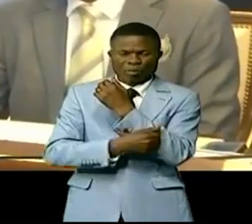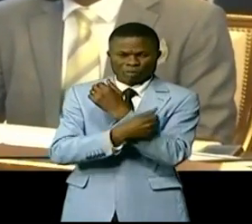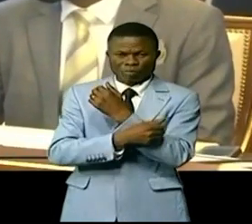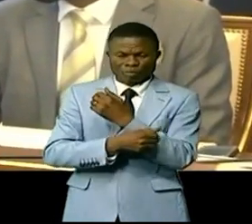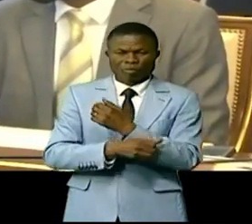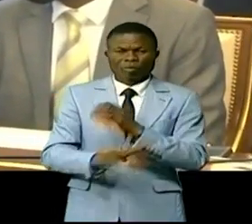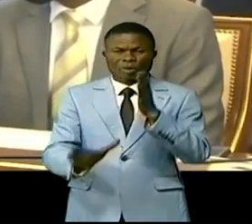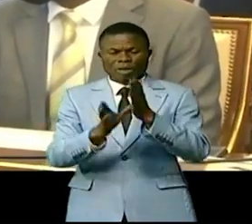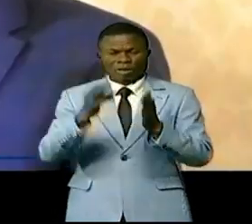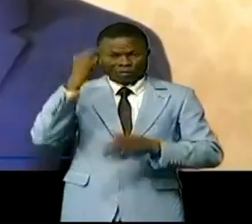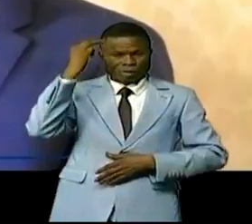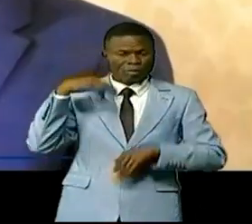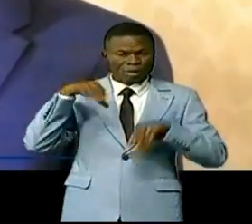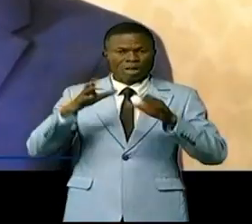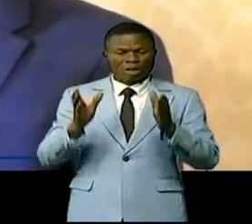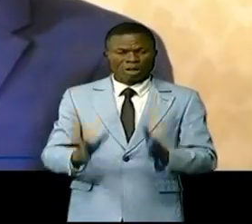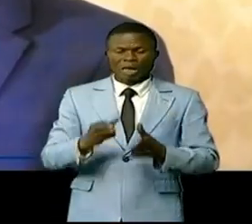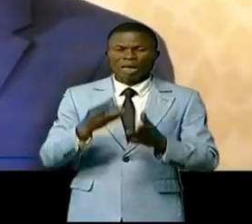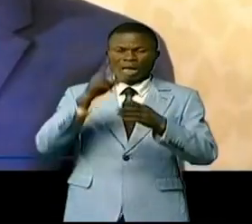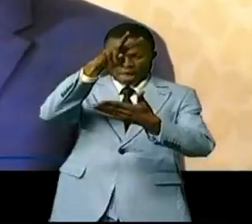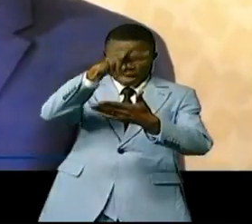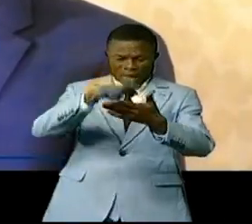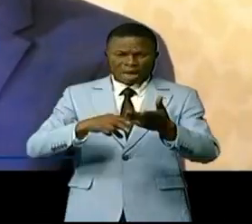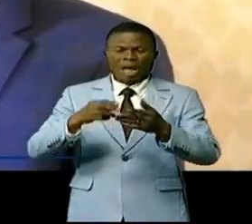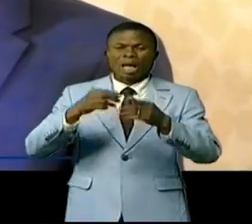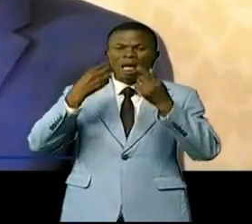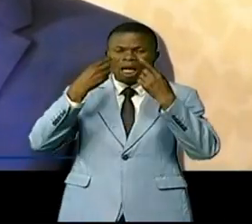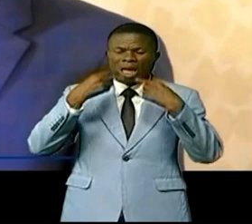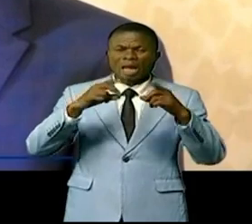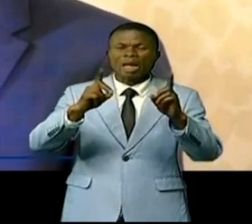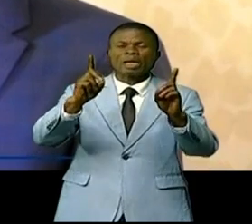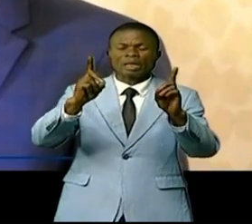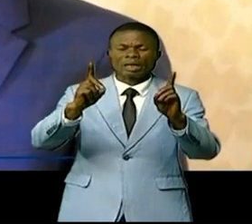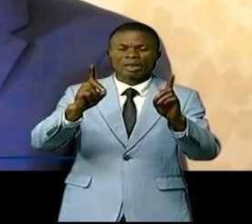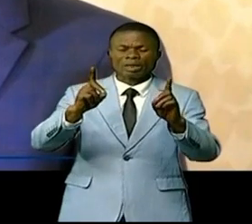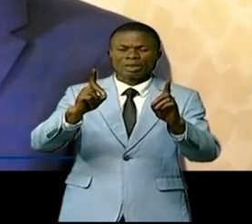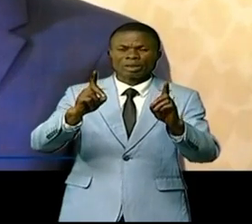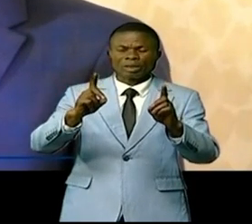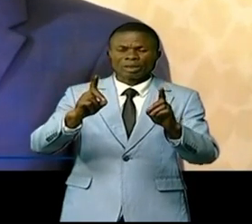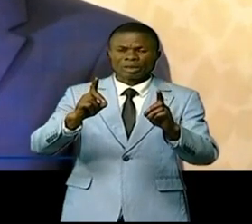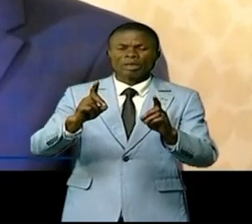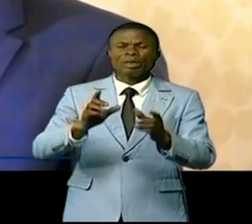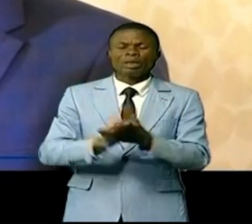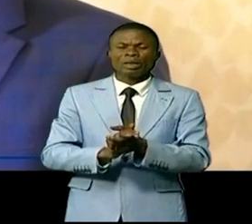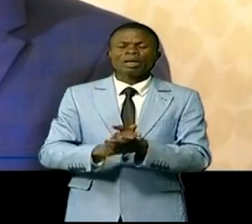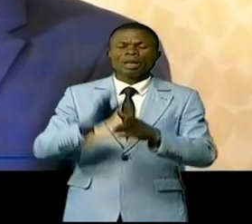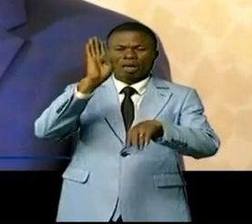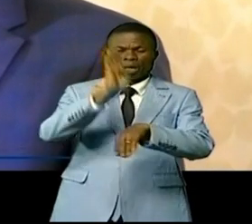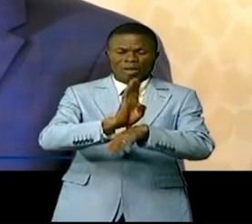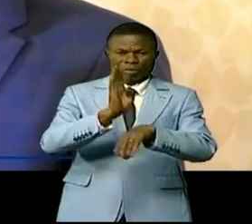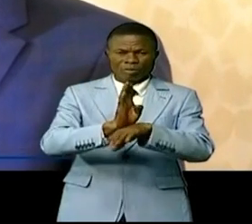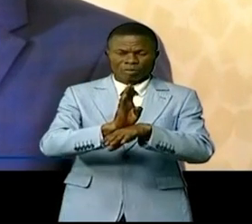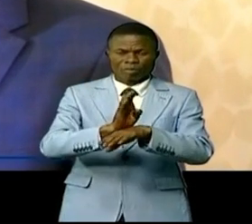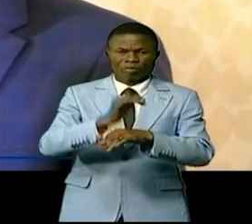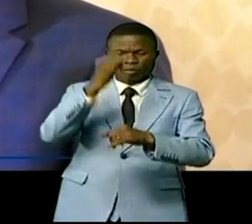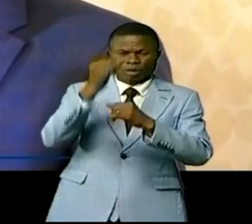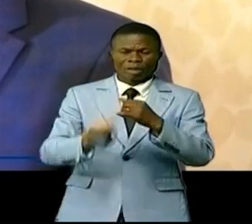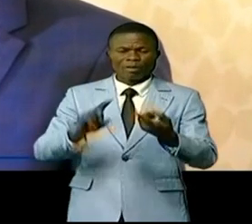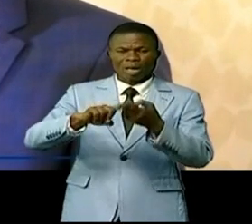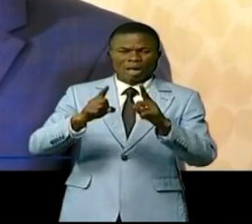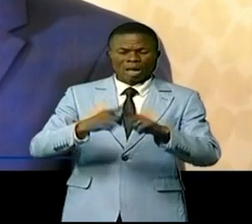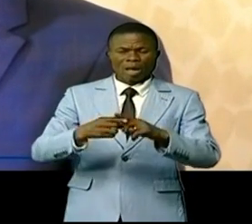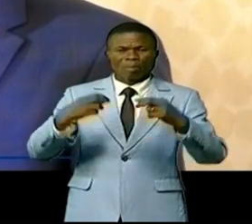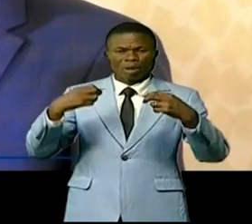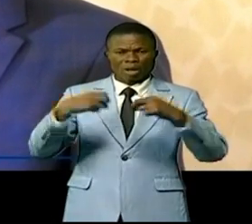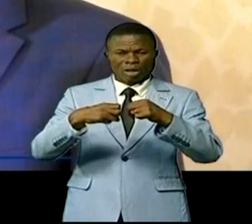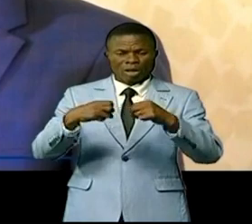RD congolais a fait la lecture de la dite déclaration, sanctionnant le sommet de Brazzaville sur la boucle d'amitié énergétique